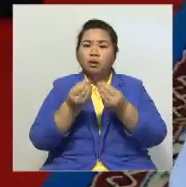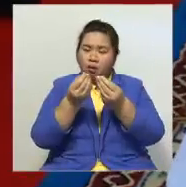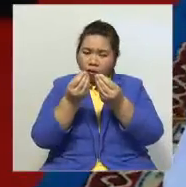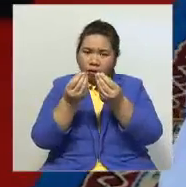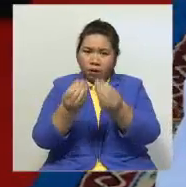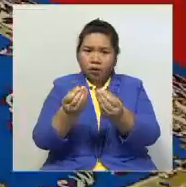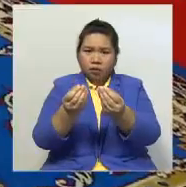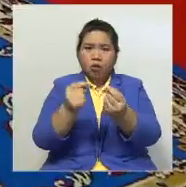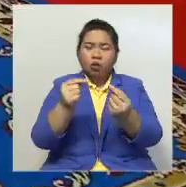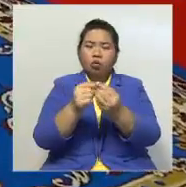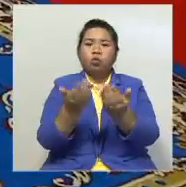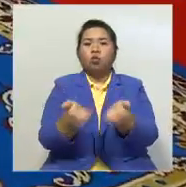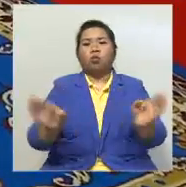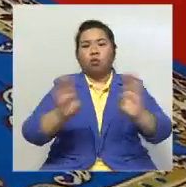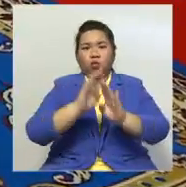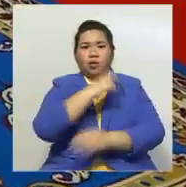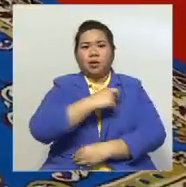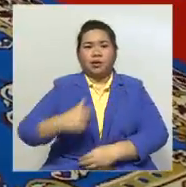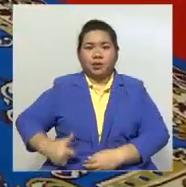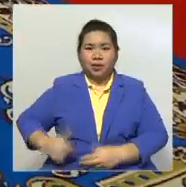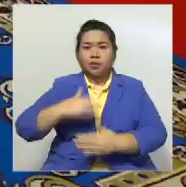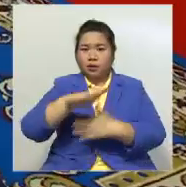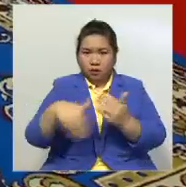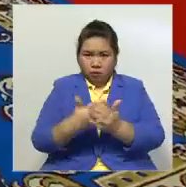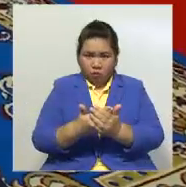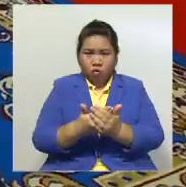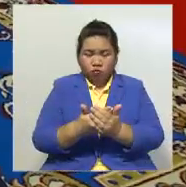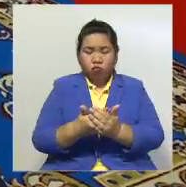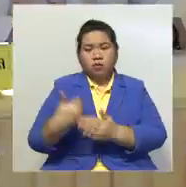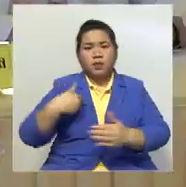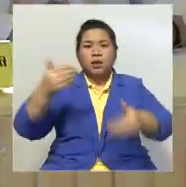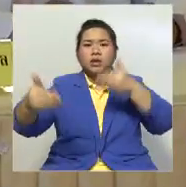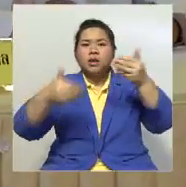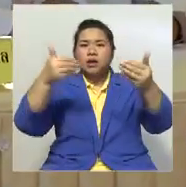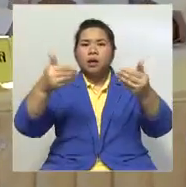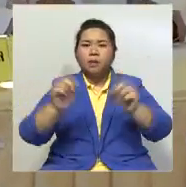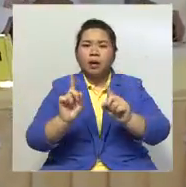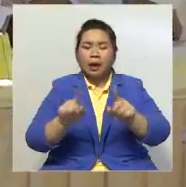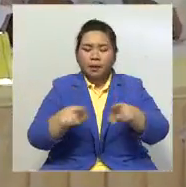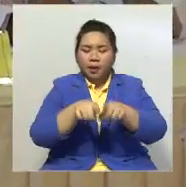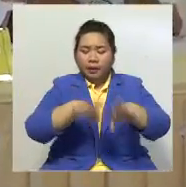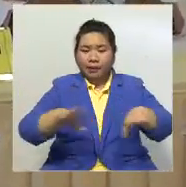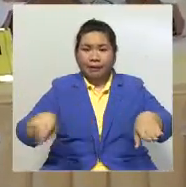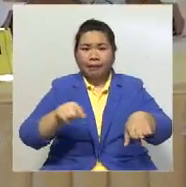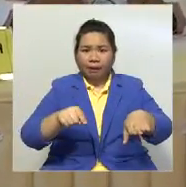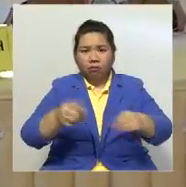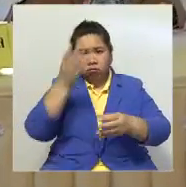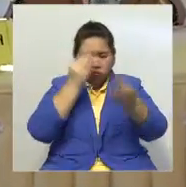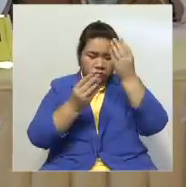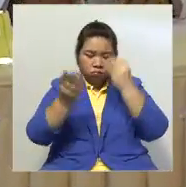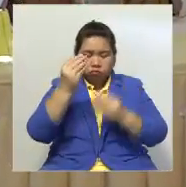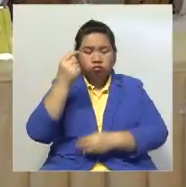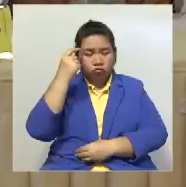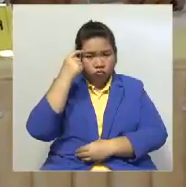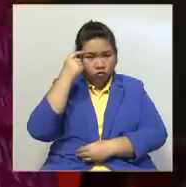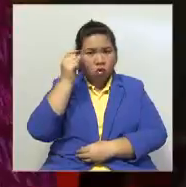ลแด่พระบรมวงศานุวงศ์ทุกพระองค์ตลอดจนยังเป็นกิจกรรมที่จะส่งเสริมให้เด็กๆเยาวชนเนี่ยได้เรียนรู้